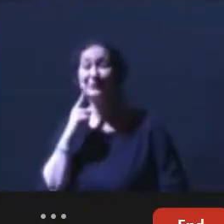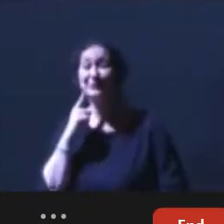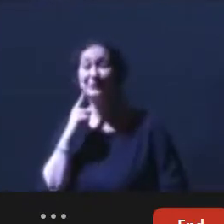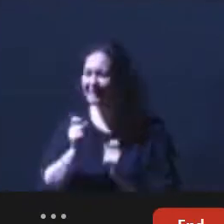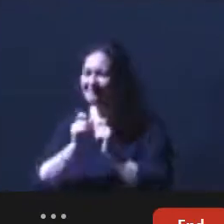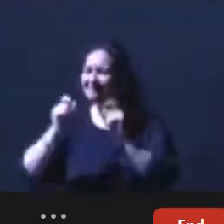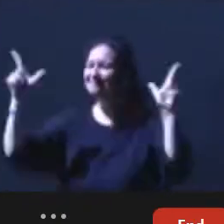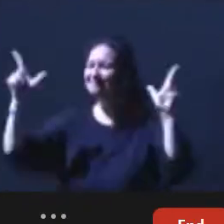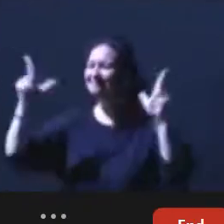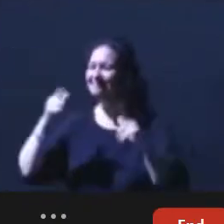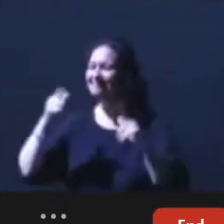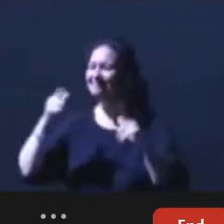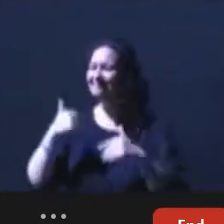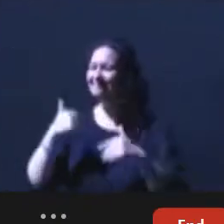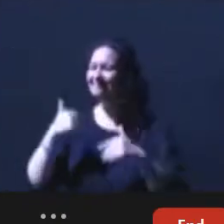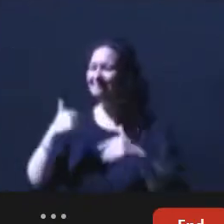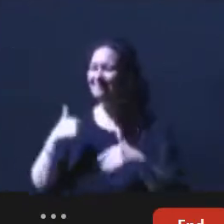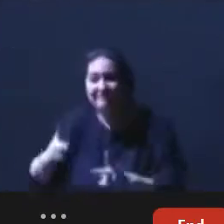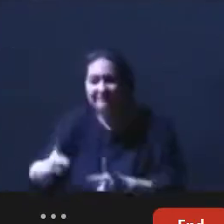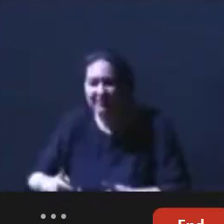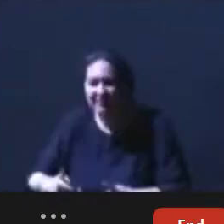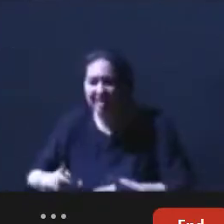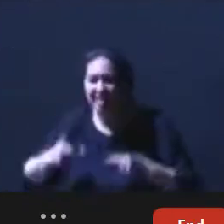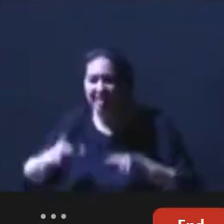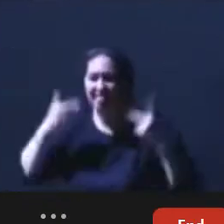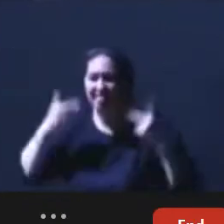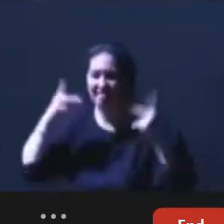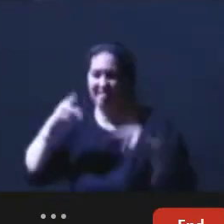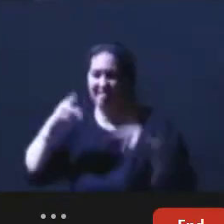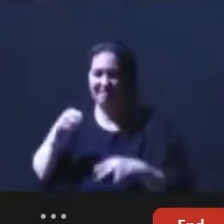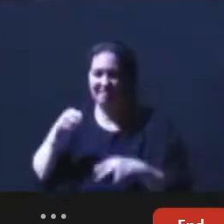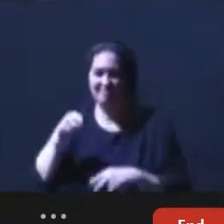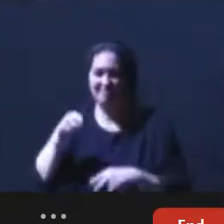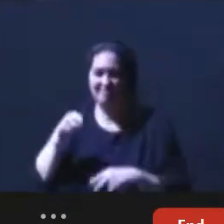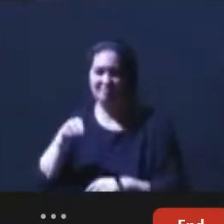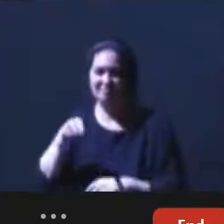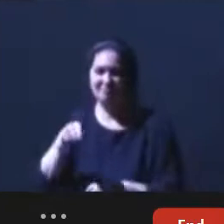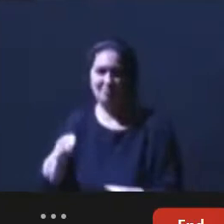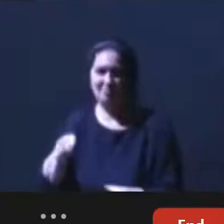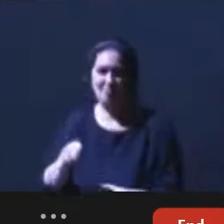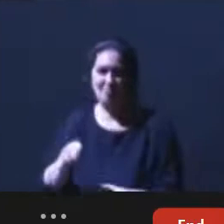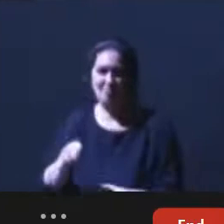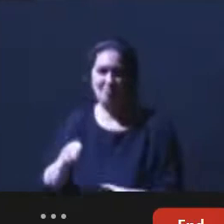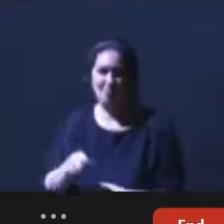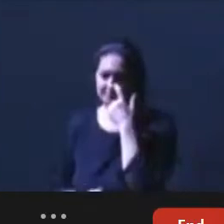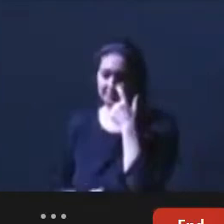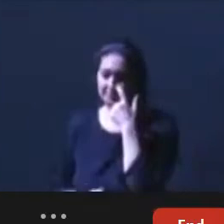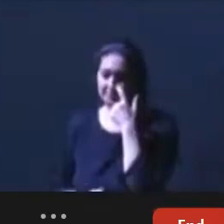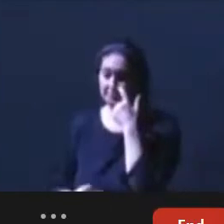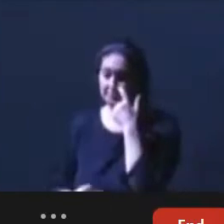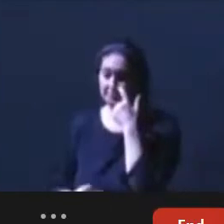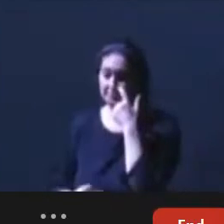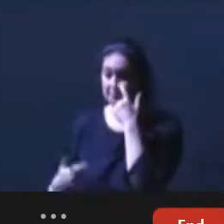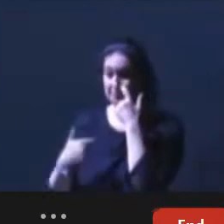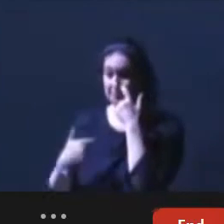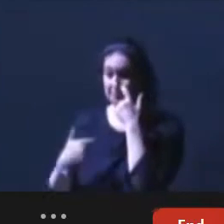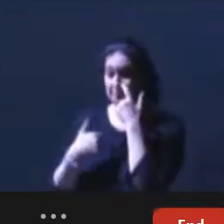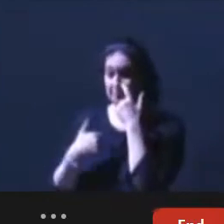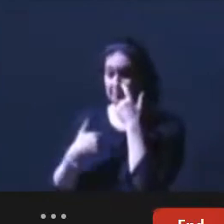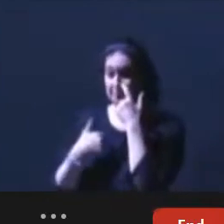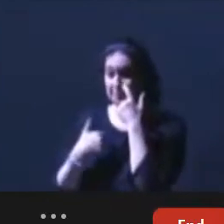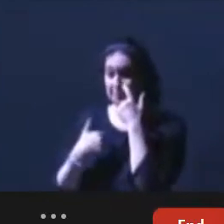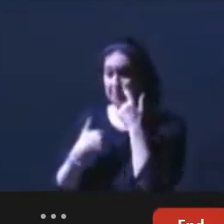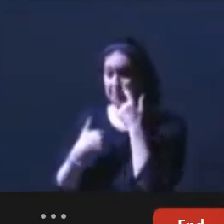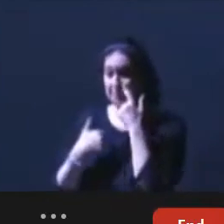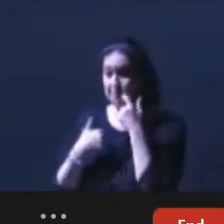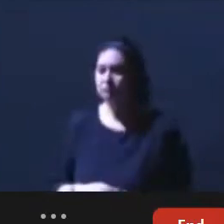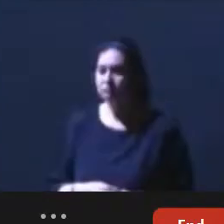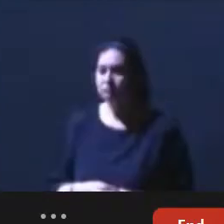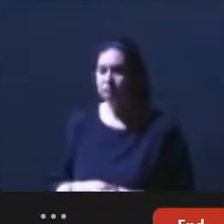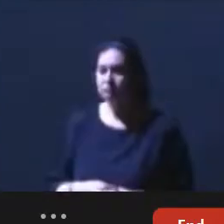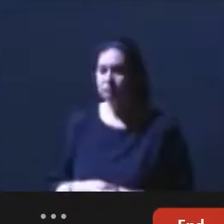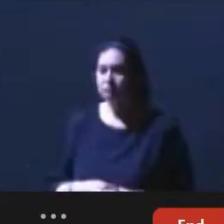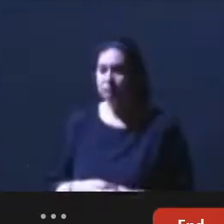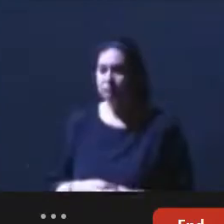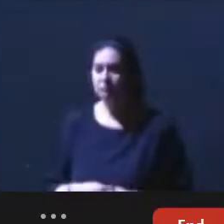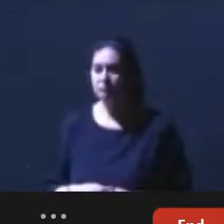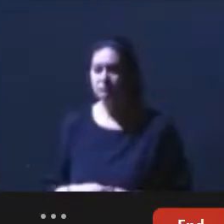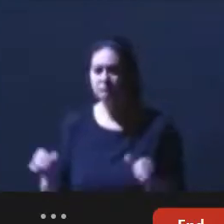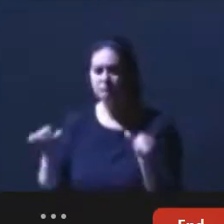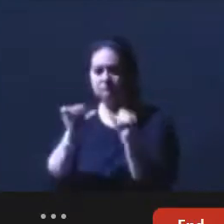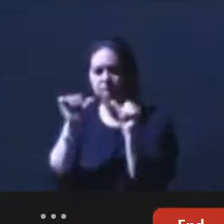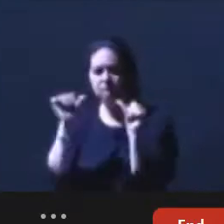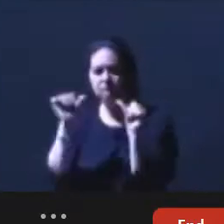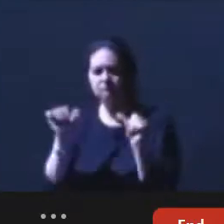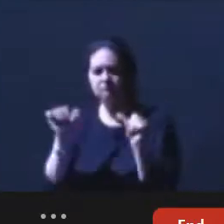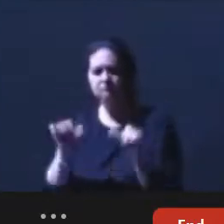sau khi tôi bị phá sản lần thứ 2 ấy, năm 2008, thì tôi đã tham gia vào theo cái hướng, thì